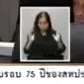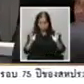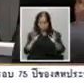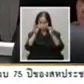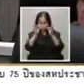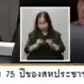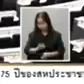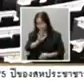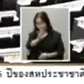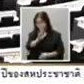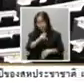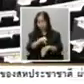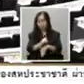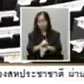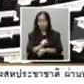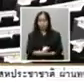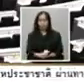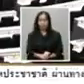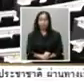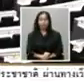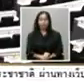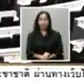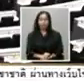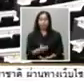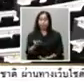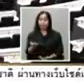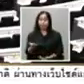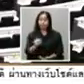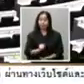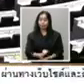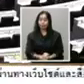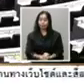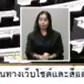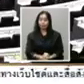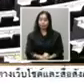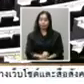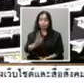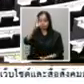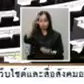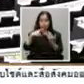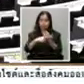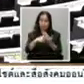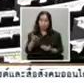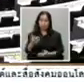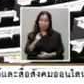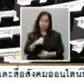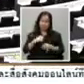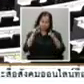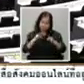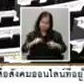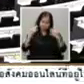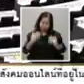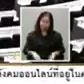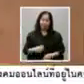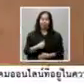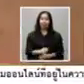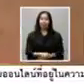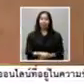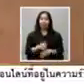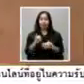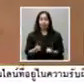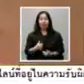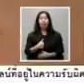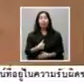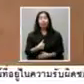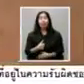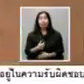ฉัยด้วยครับ ท่านนิโรธครับจริงๆเรื่องพวกนี้ผมวินิจฉัยเสร็จแล้วช่วงนี้ผมขอฟัง